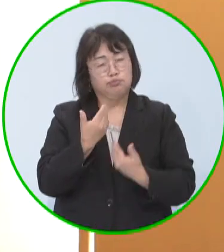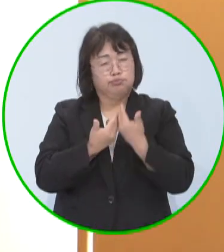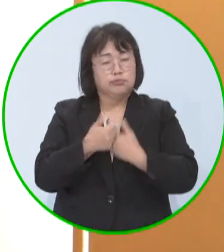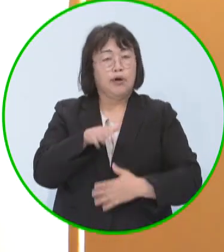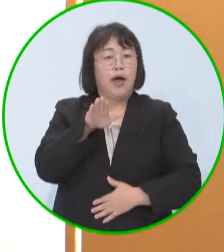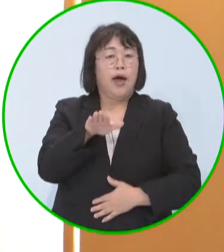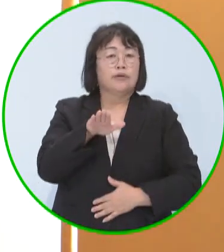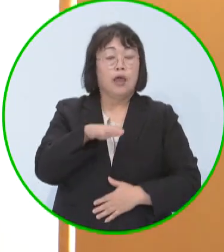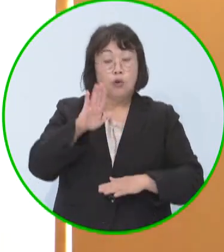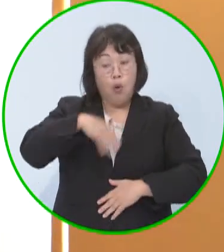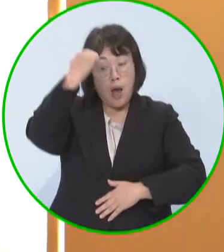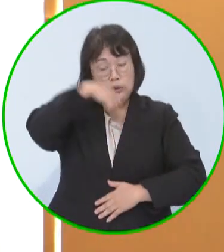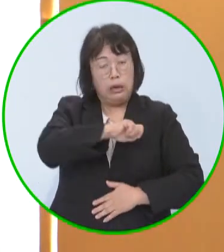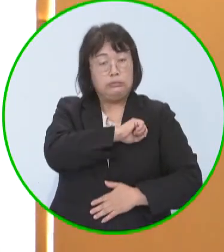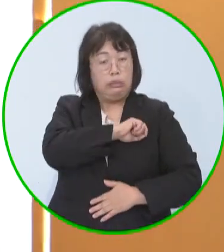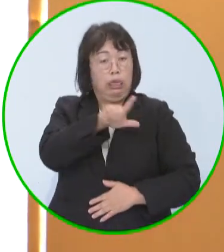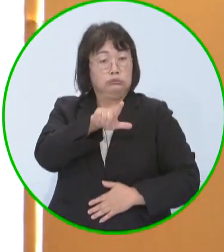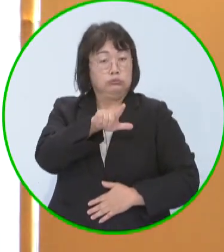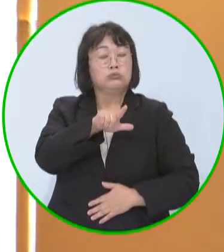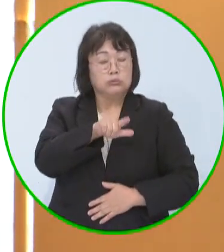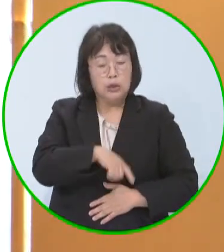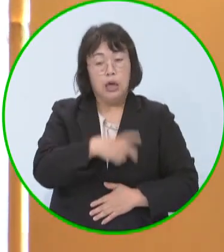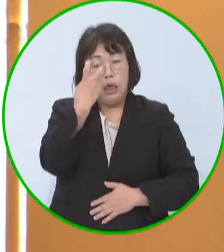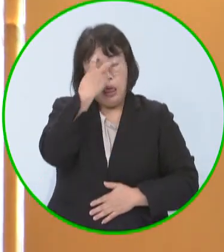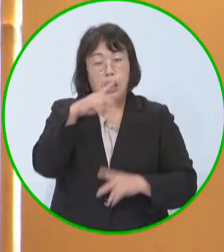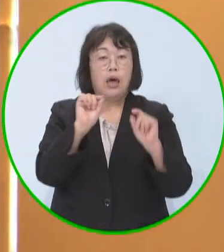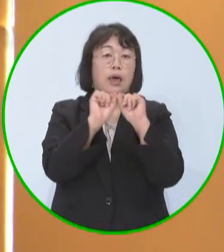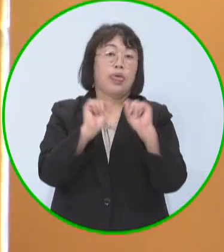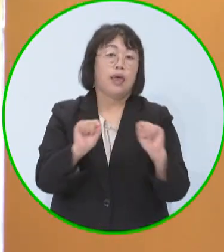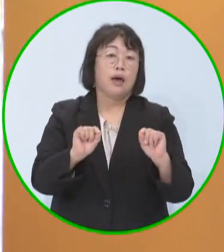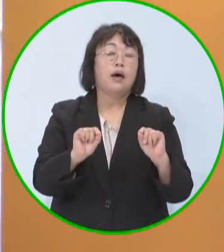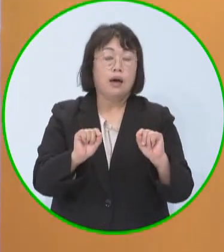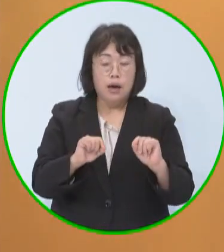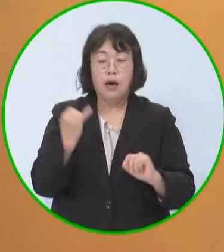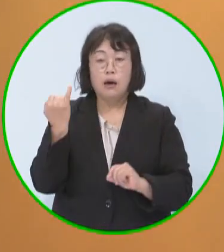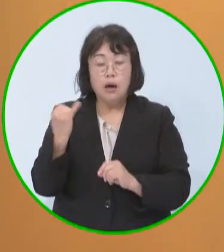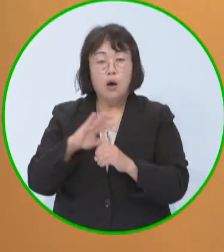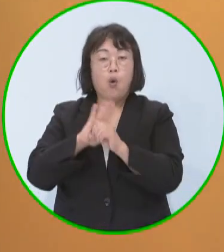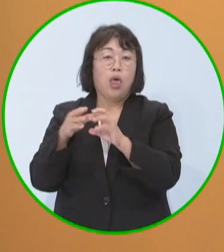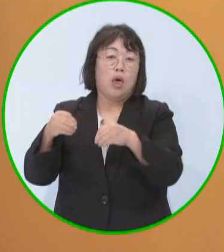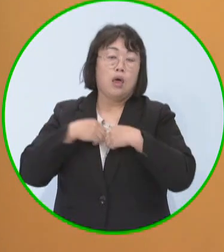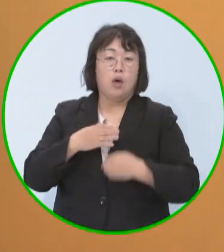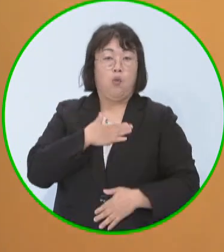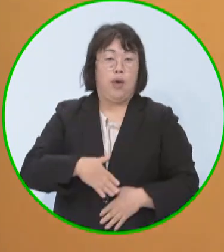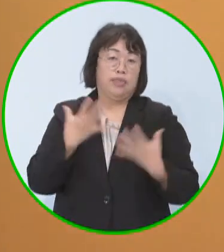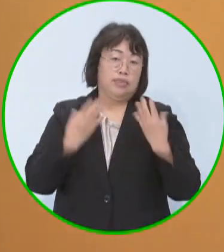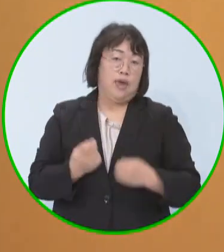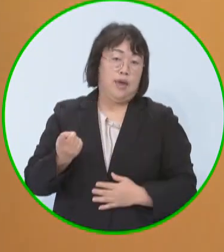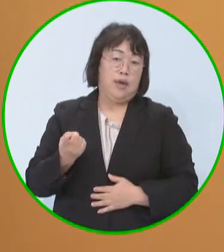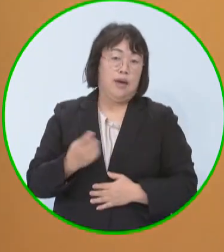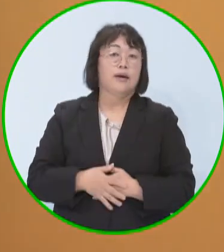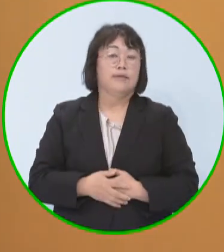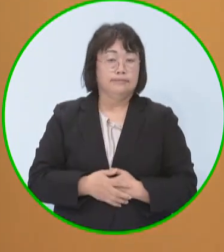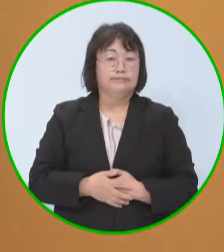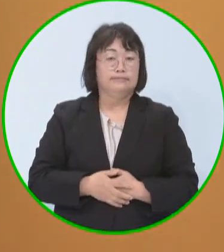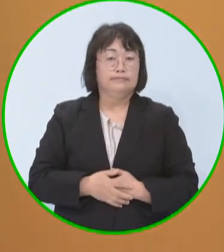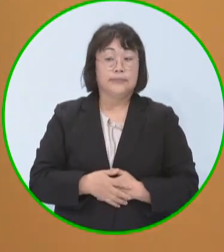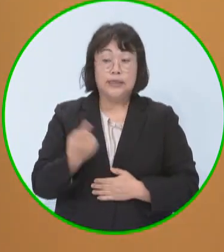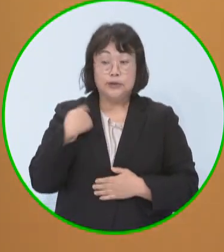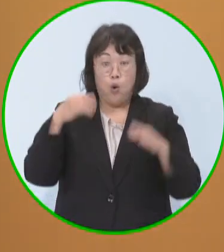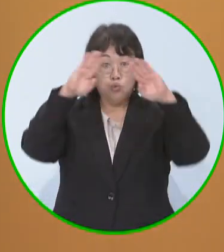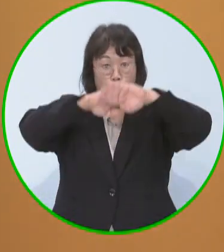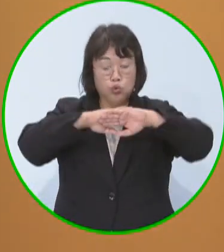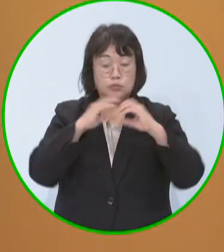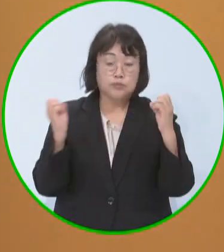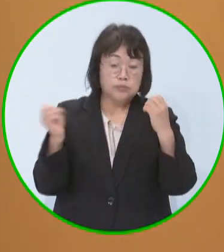を覚えられ今朝高熱が出たことから抗原検査をしたところ陽性だったということです昨日の